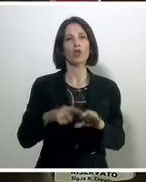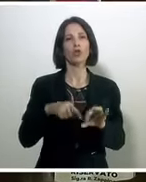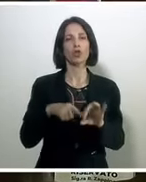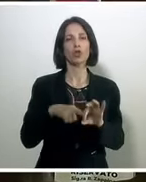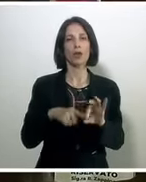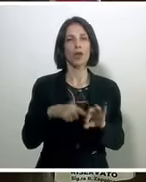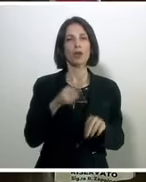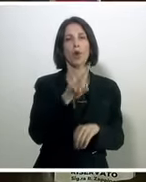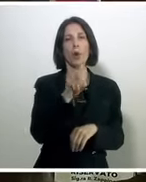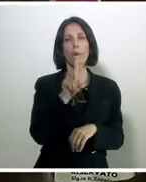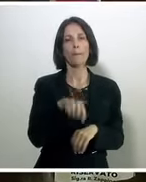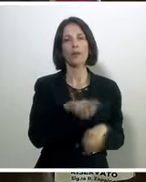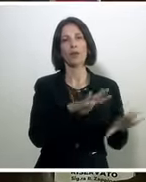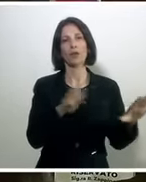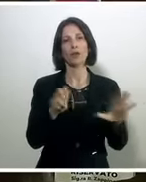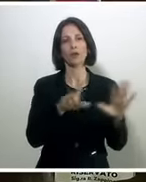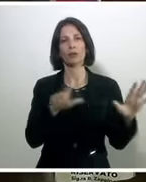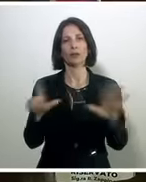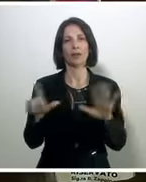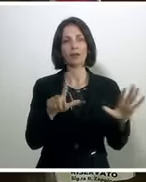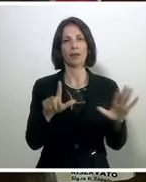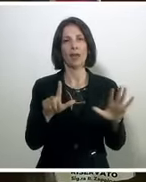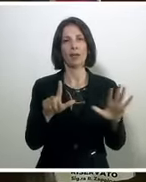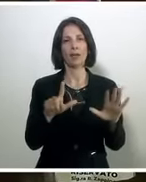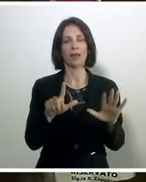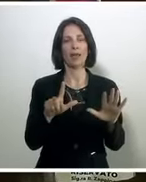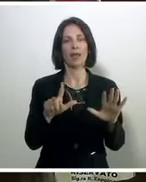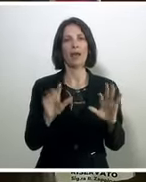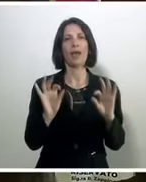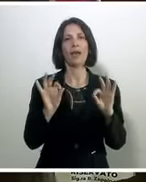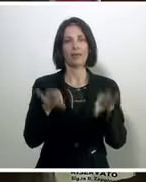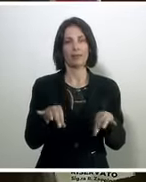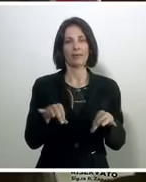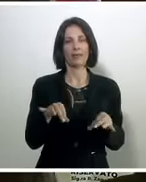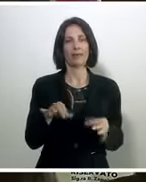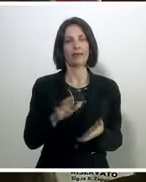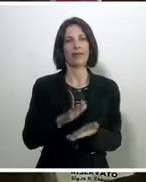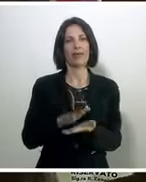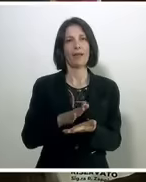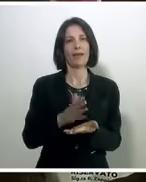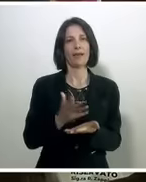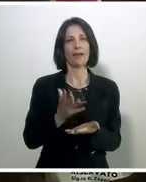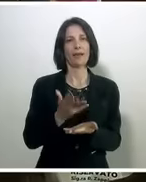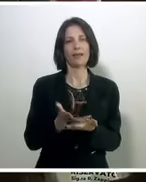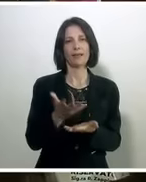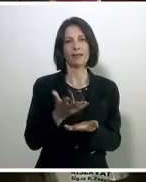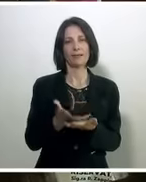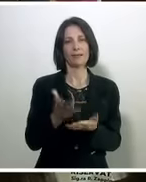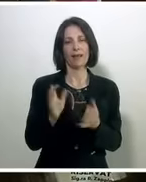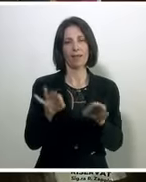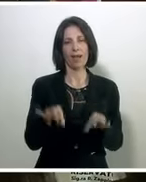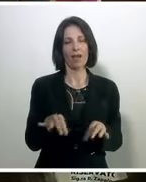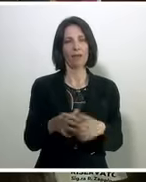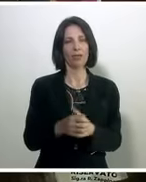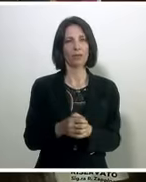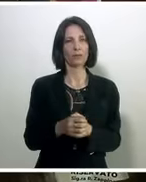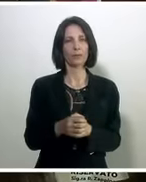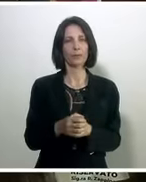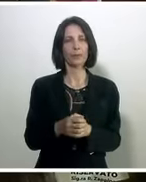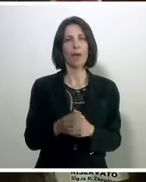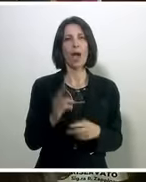1977 il primo a conclusione del convegno dg intellettuali che il segretario comunista aveva chiamato a raccolta al teatro Liseo di Roma per mettersi